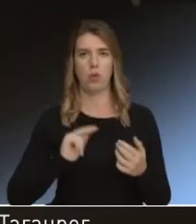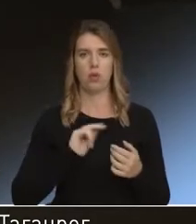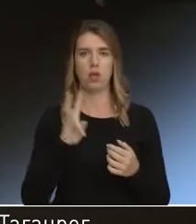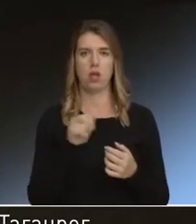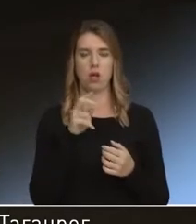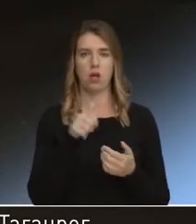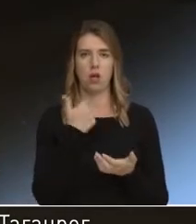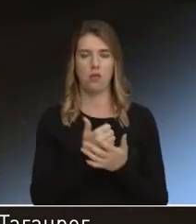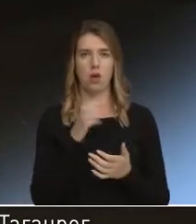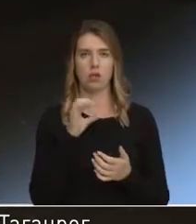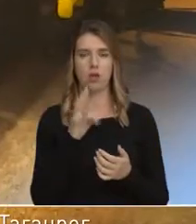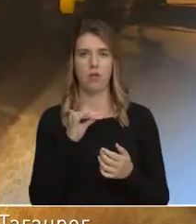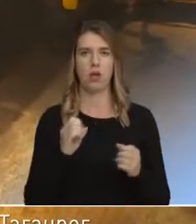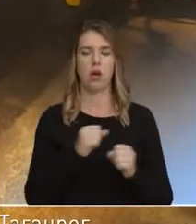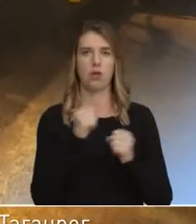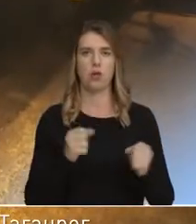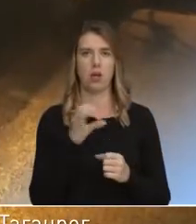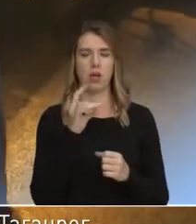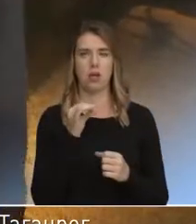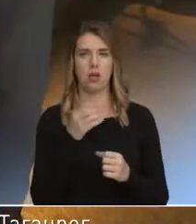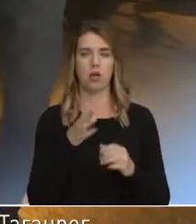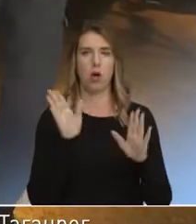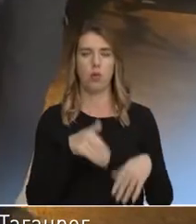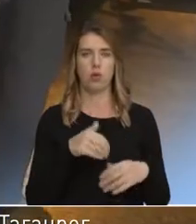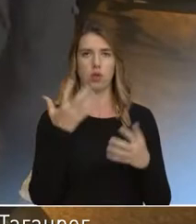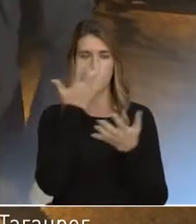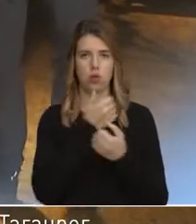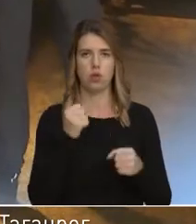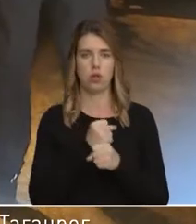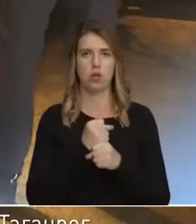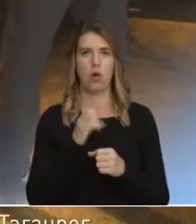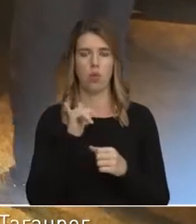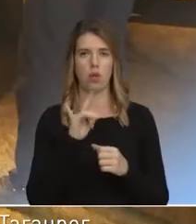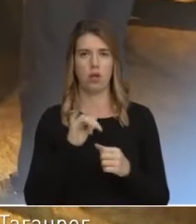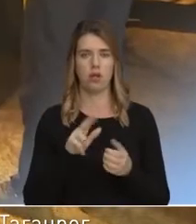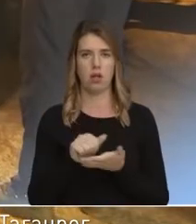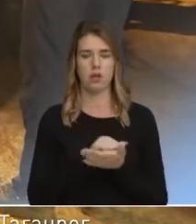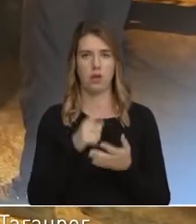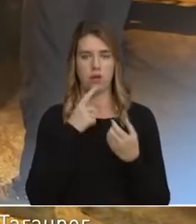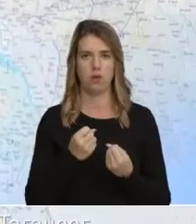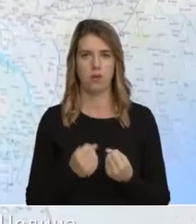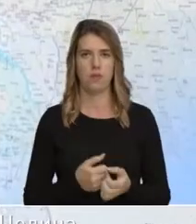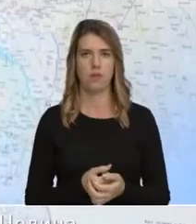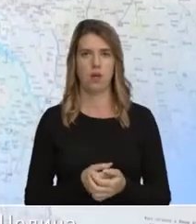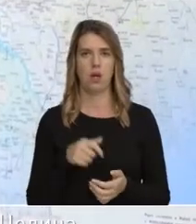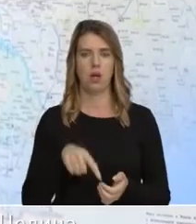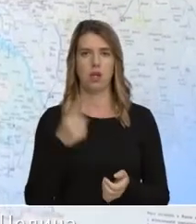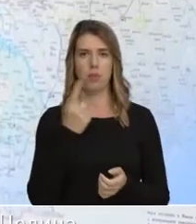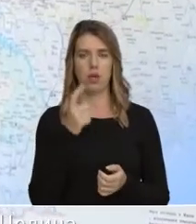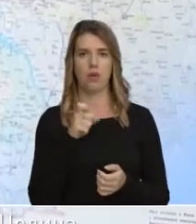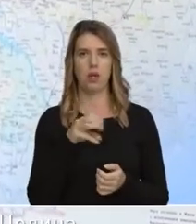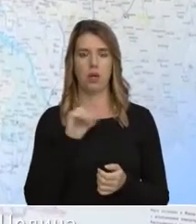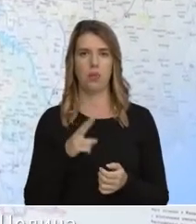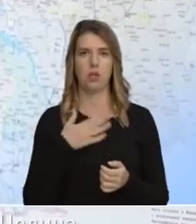над основанием, применяя метод холодной регенерации, а после захода солнца приступают к укладке покрытия. Это первый этап